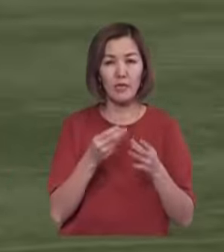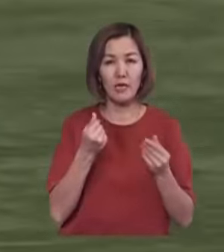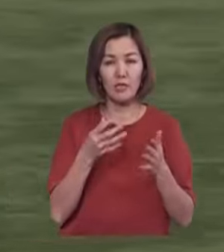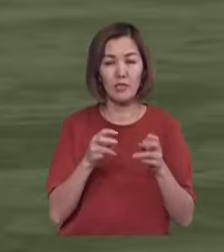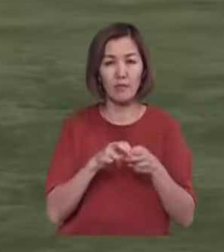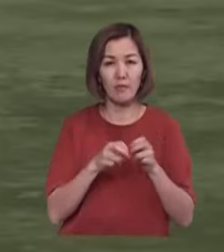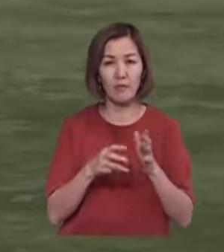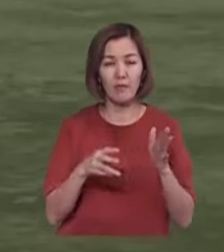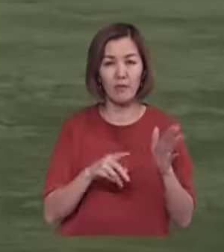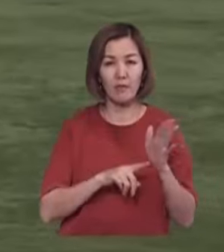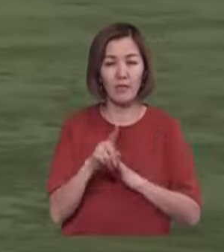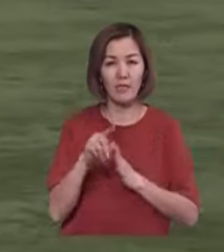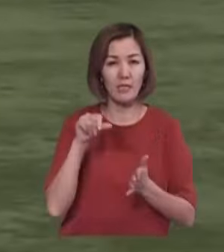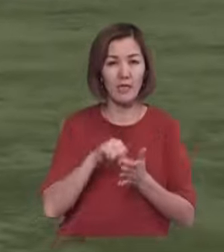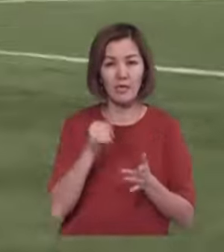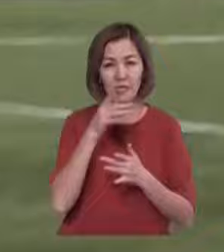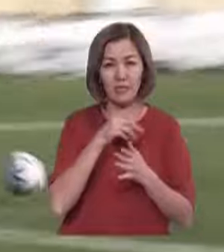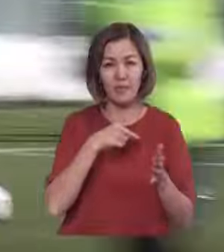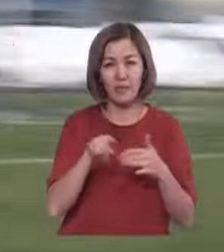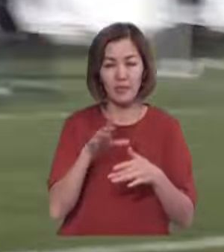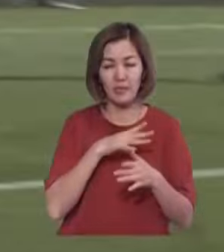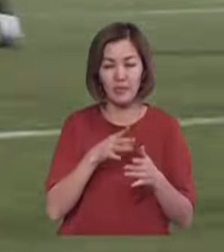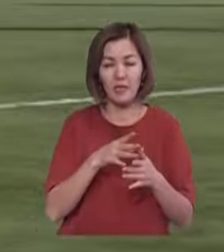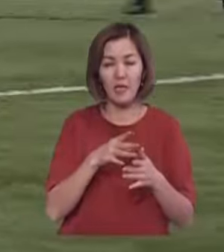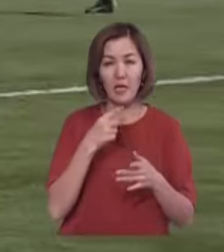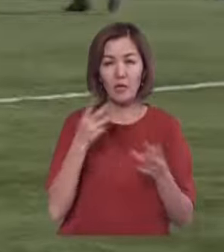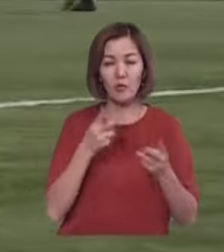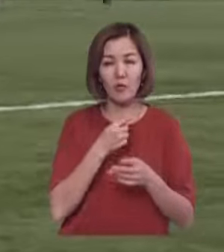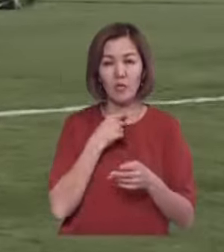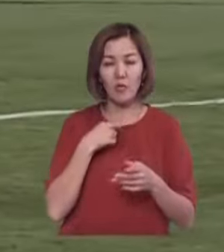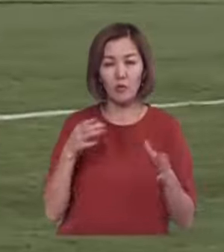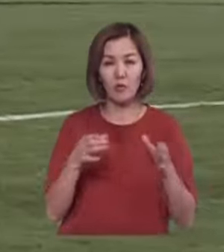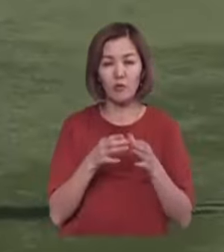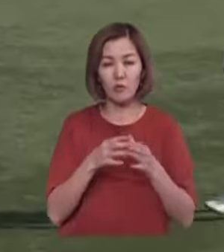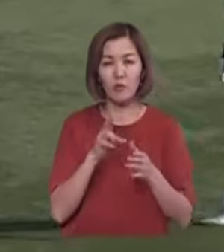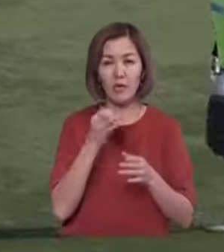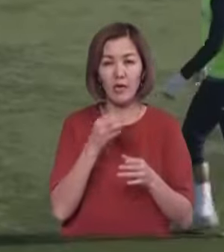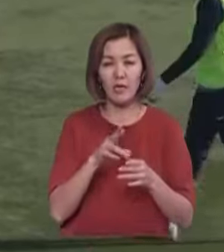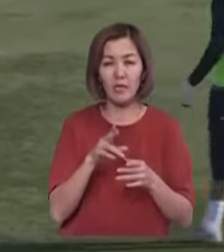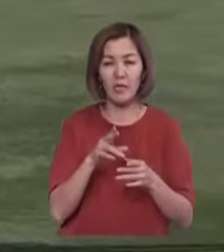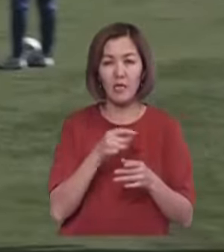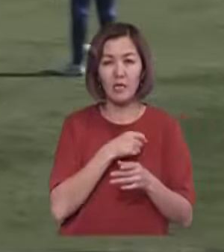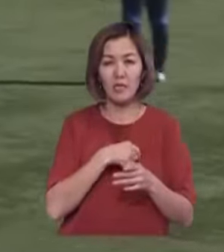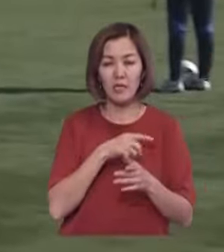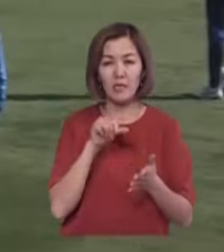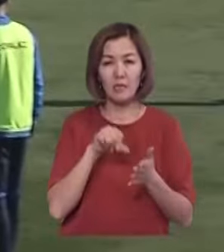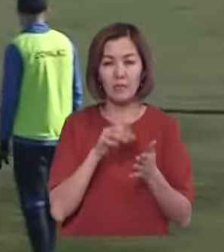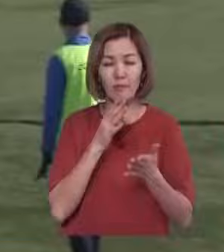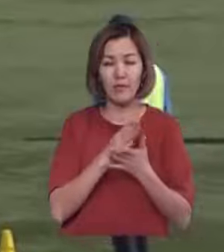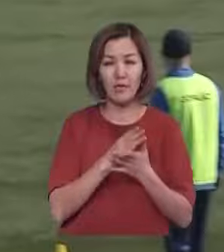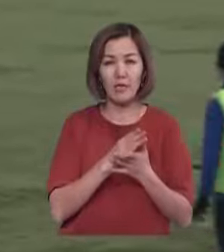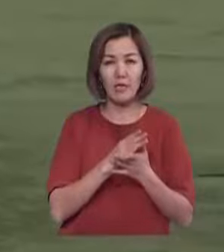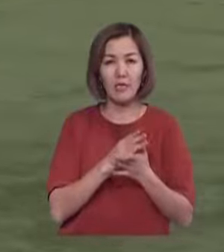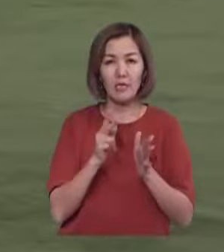мәселелерге байланысты ел чемпионатына қатысудан бас тартқан. Айта кетейік, Талдықорғандық ұжымды биыл Қайрат Нұрдәулетов жаттықтырады. Жетісудың ойыншылары